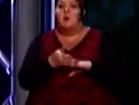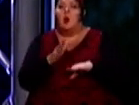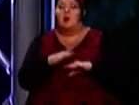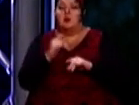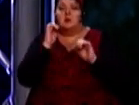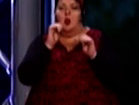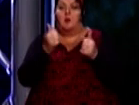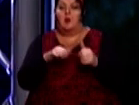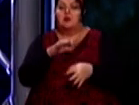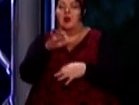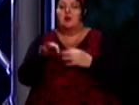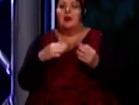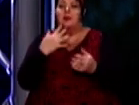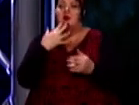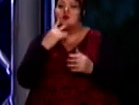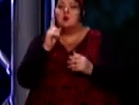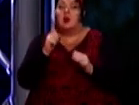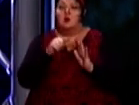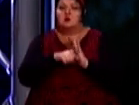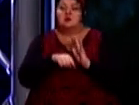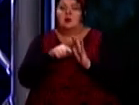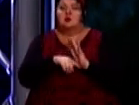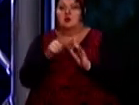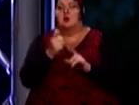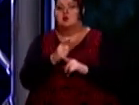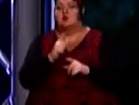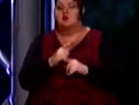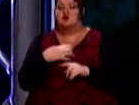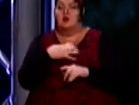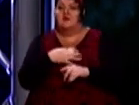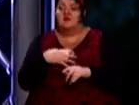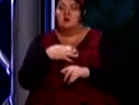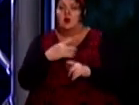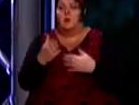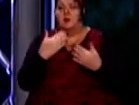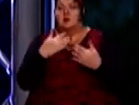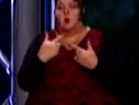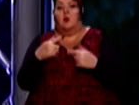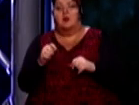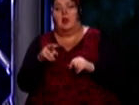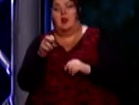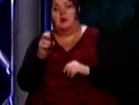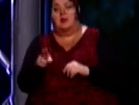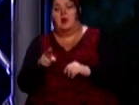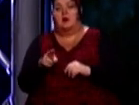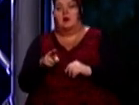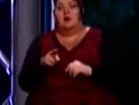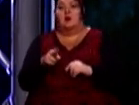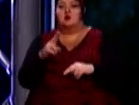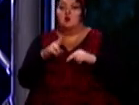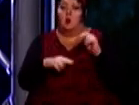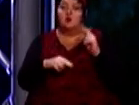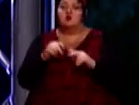пам'ятка архітектури національного значення. І треба дуже виважено підходити до того питання, де, як, яким чином споруджувати